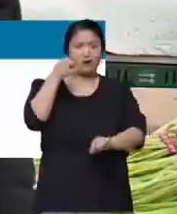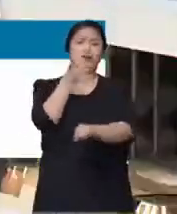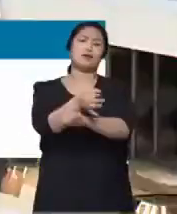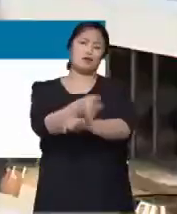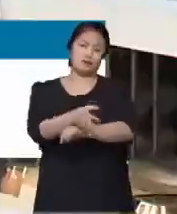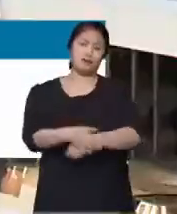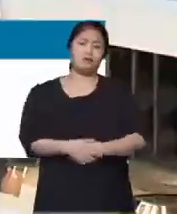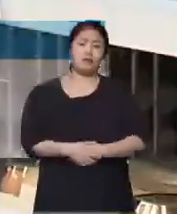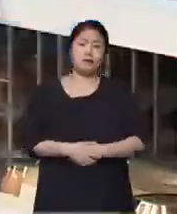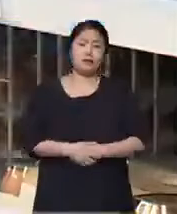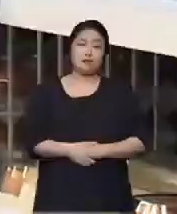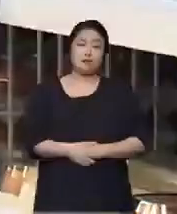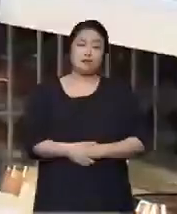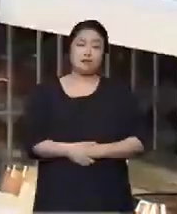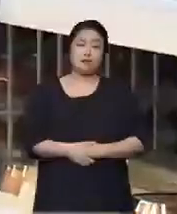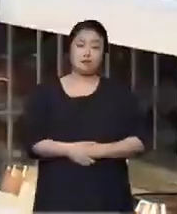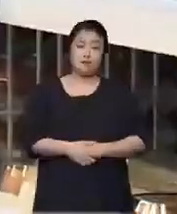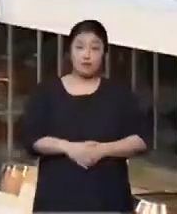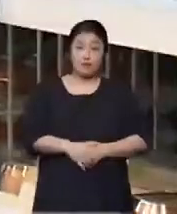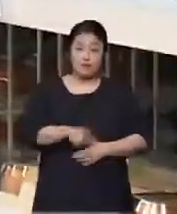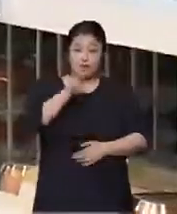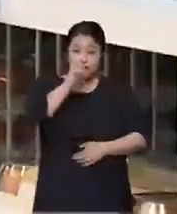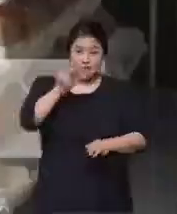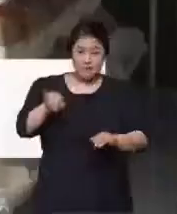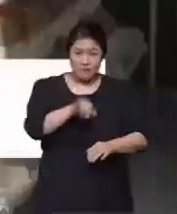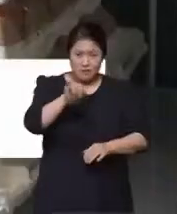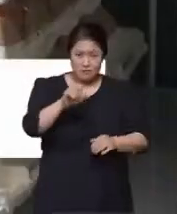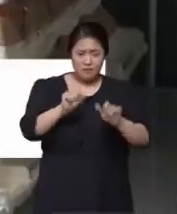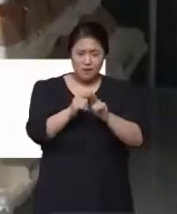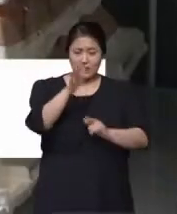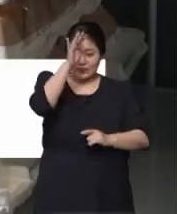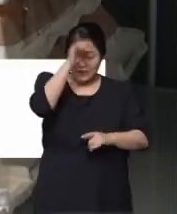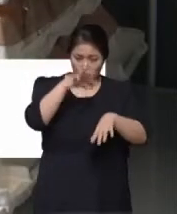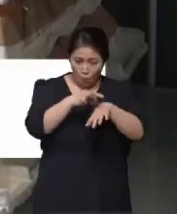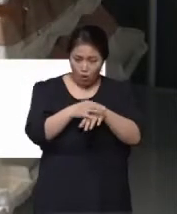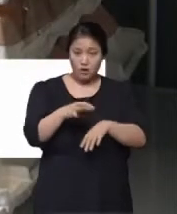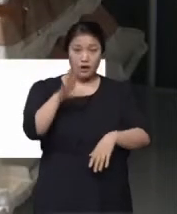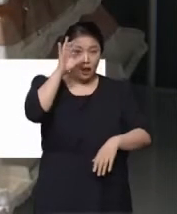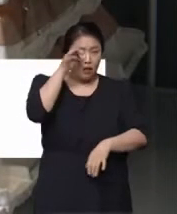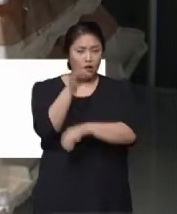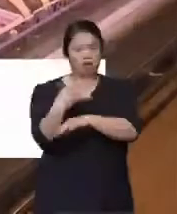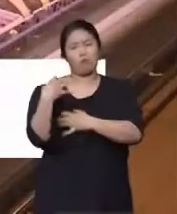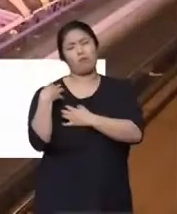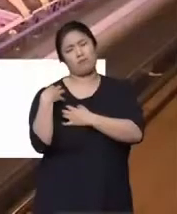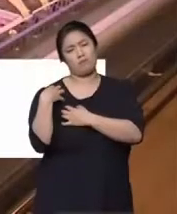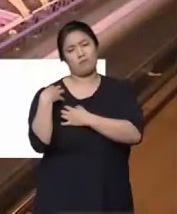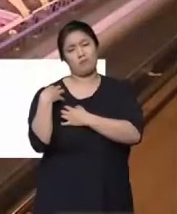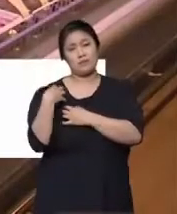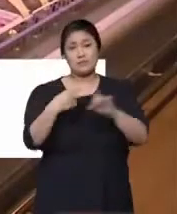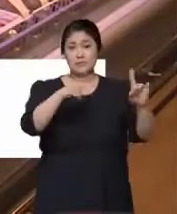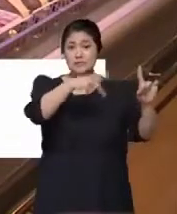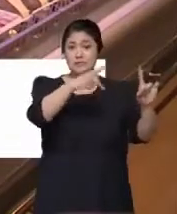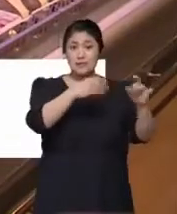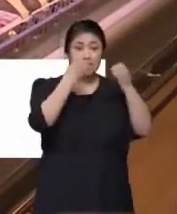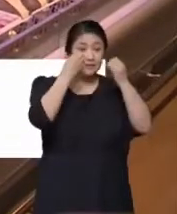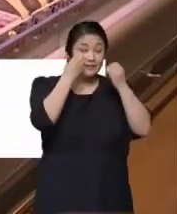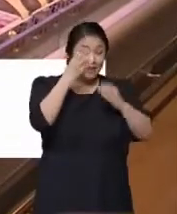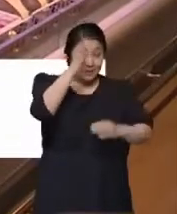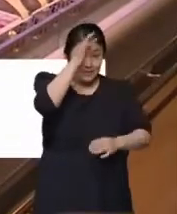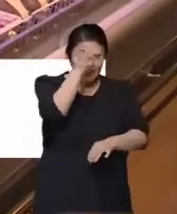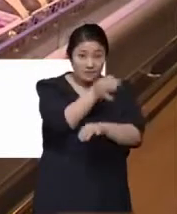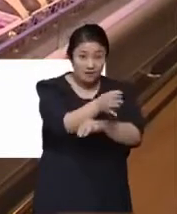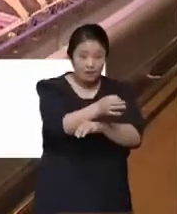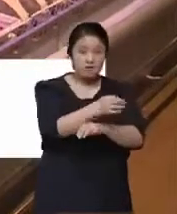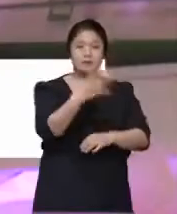사는 거죠. AI 확산으로 닭고기와 계란값도 부담입니다. 1kg짜리 생닭 한